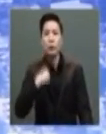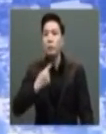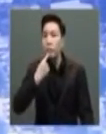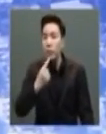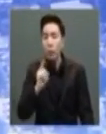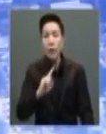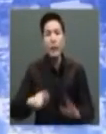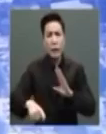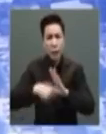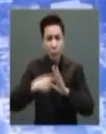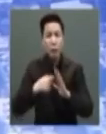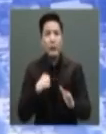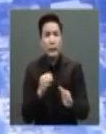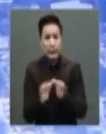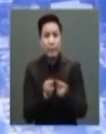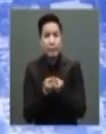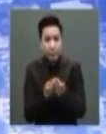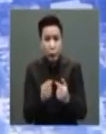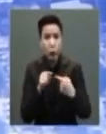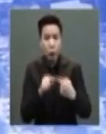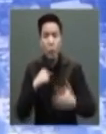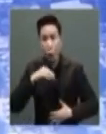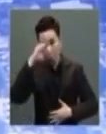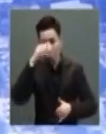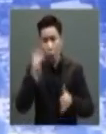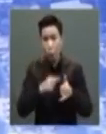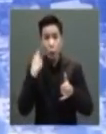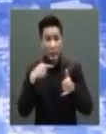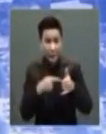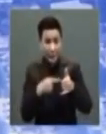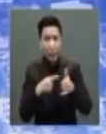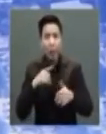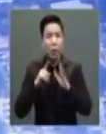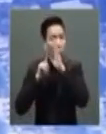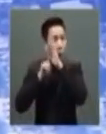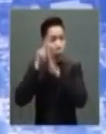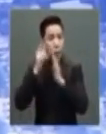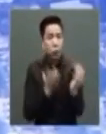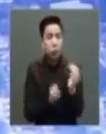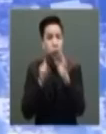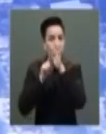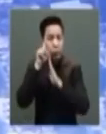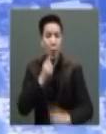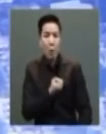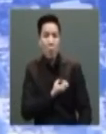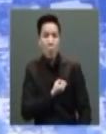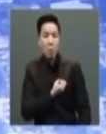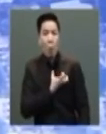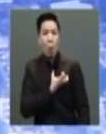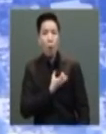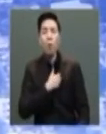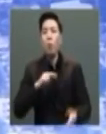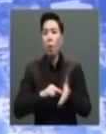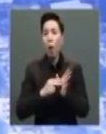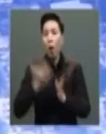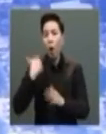อนาคตหากวันนี้เราเข้มข้นจริงจังตัวเลขผู้ป่วยจะลดลงอย่างแน่นอนแต่ถ้าเกิดการผ่อนคลายมาตรการก็จะไม่เป็นอย่